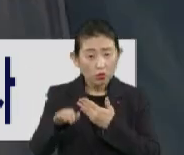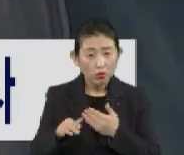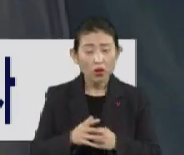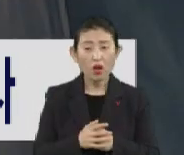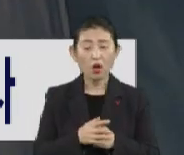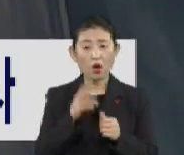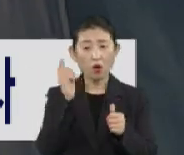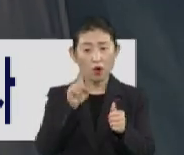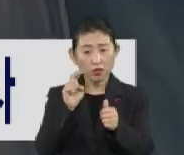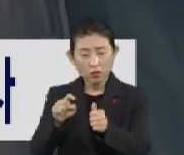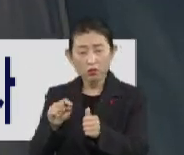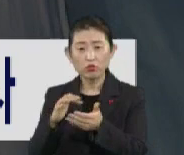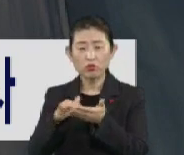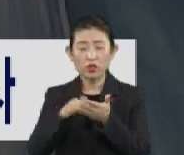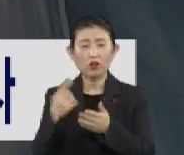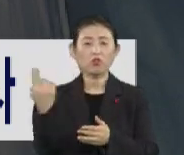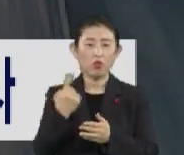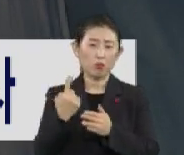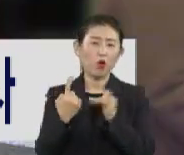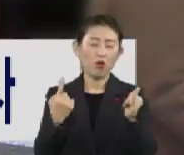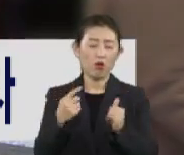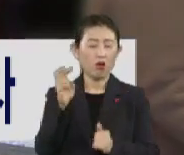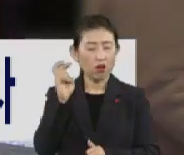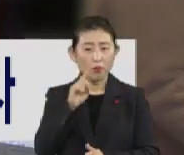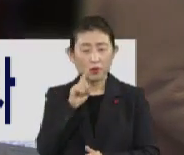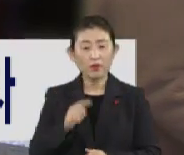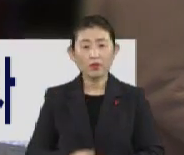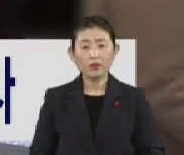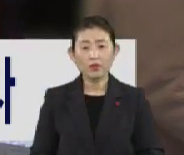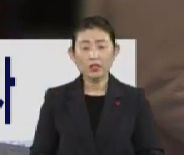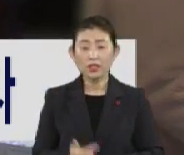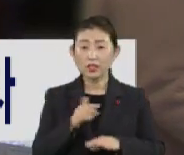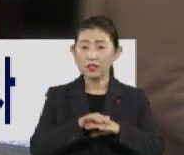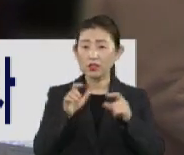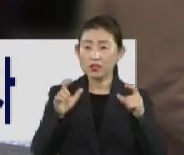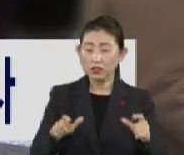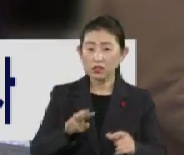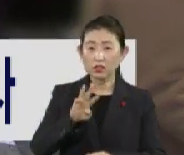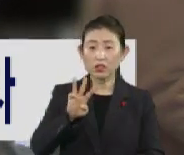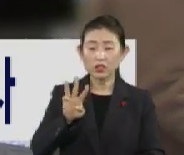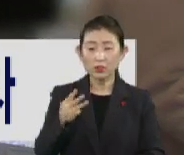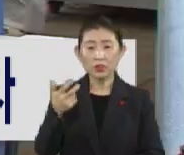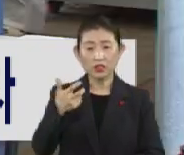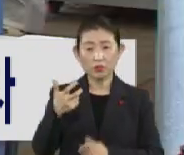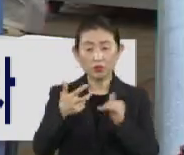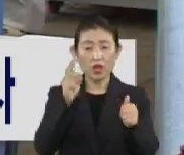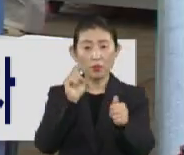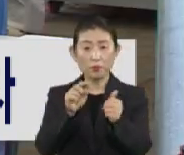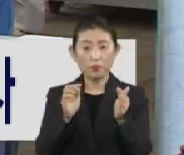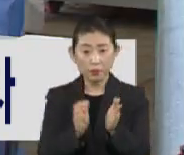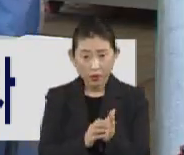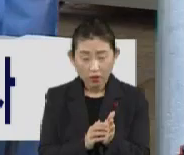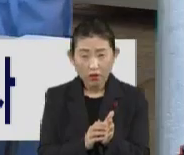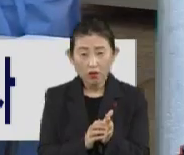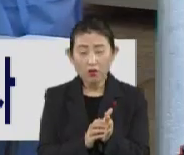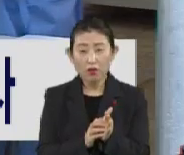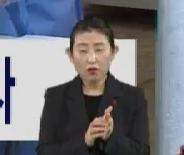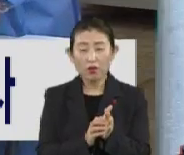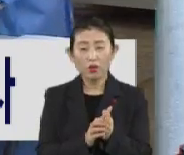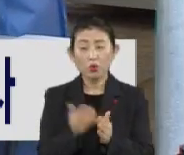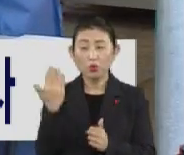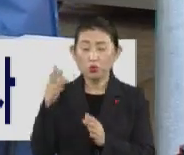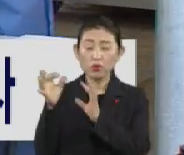확진자가 하루 1,000명을 넘을 거란 전망도 나오고 있습니다. 대전은 370명의 확진자가 나오면서